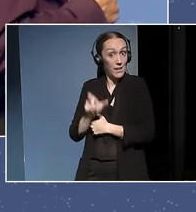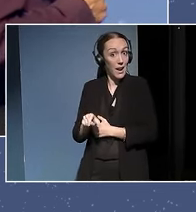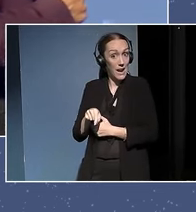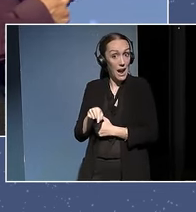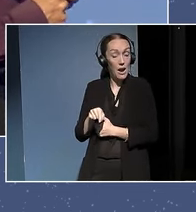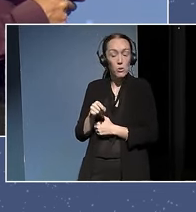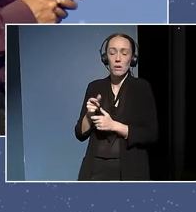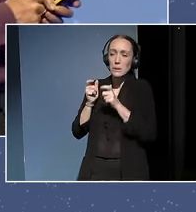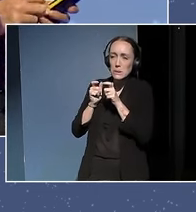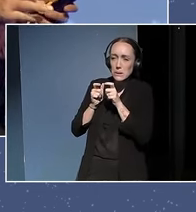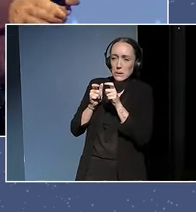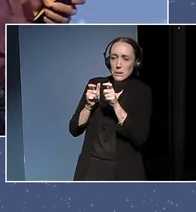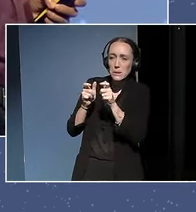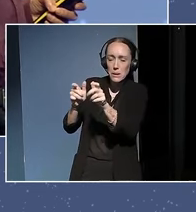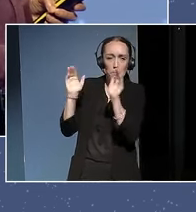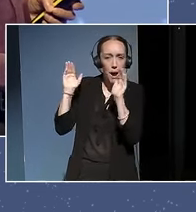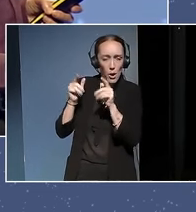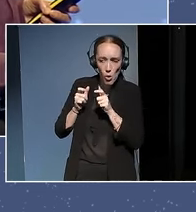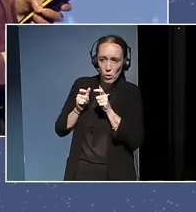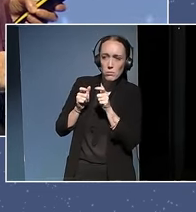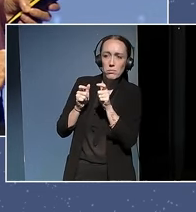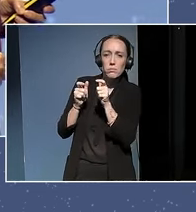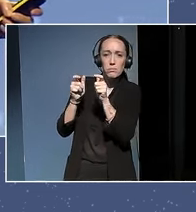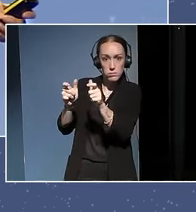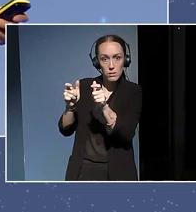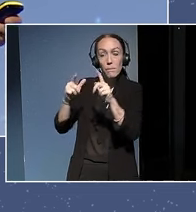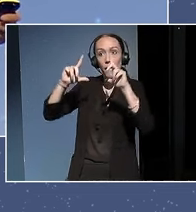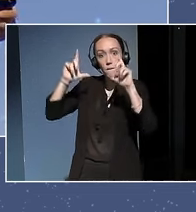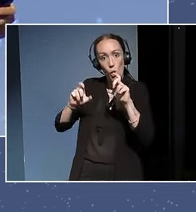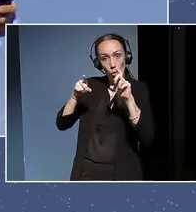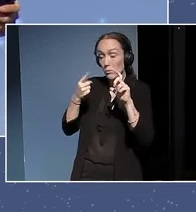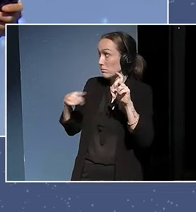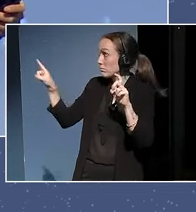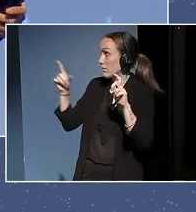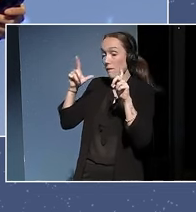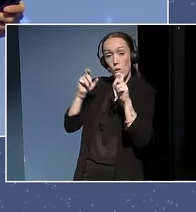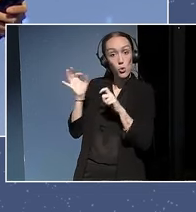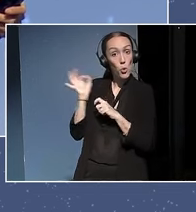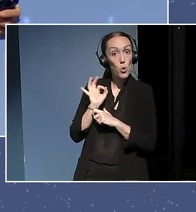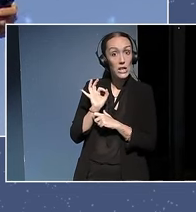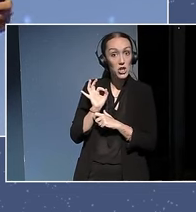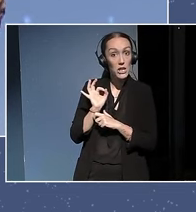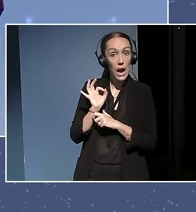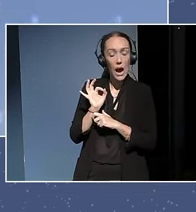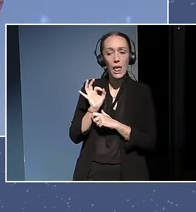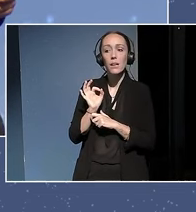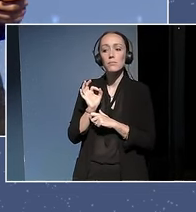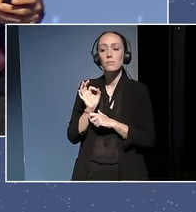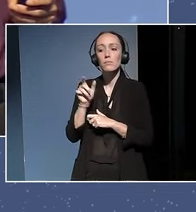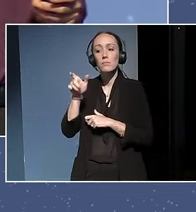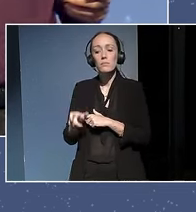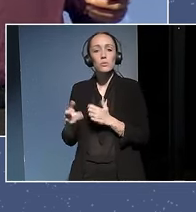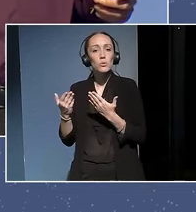trova E fotografa Questa è la sua fotografia originale delle ossa con delle